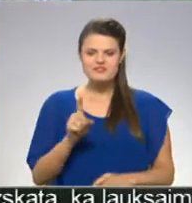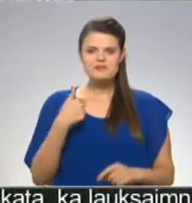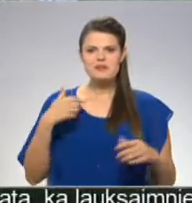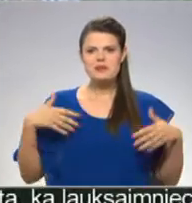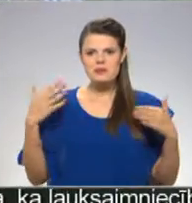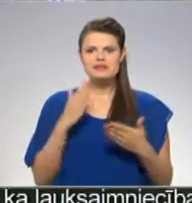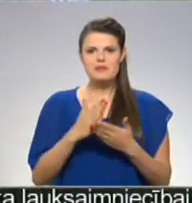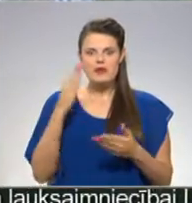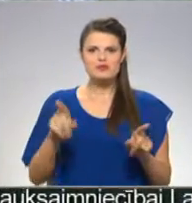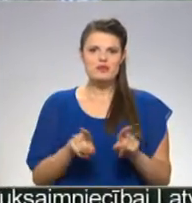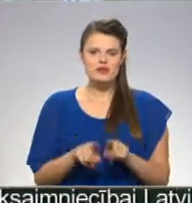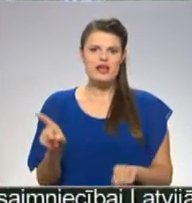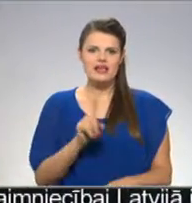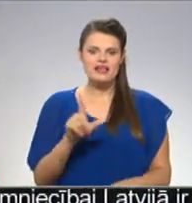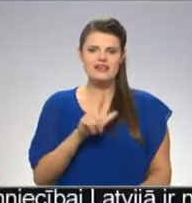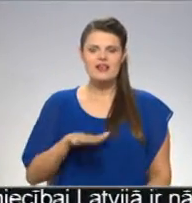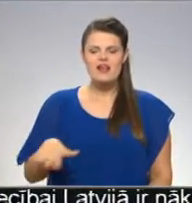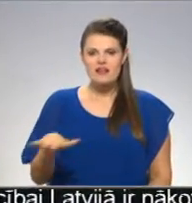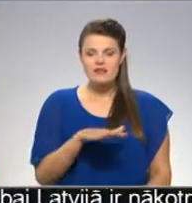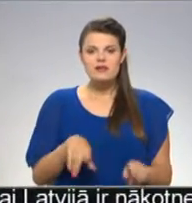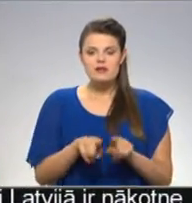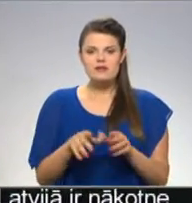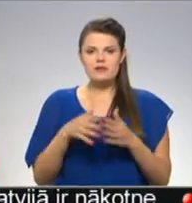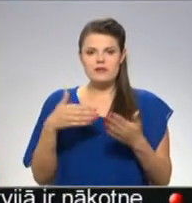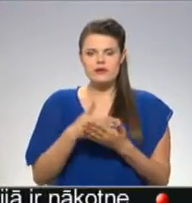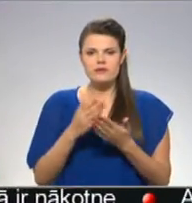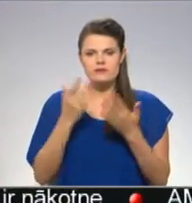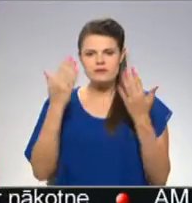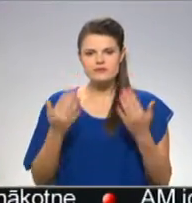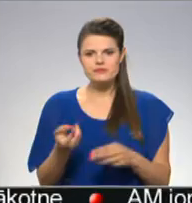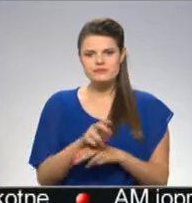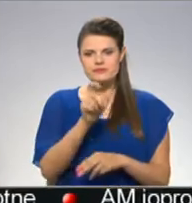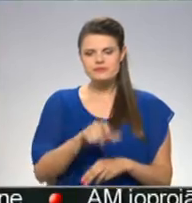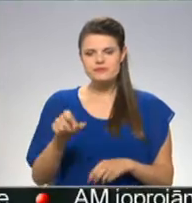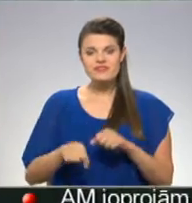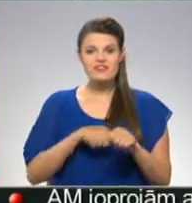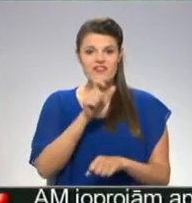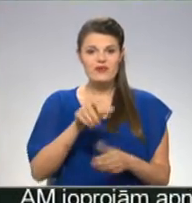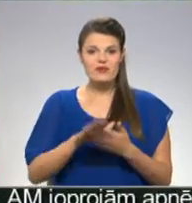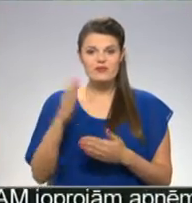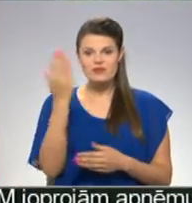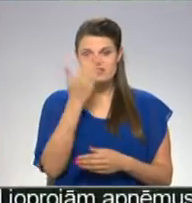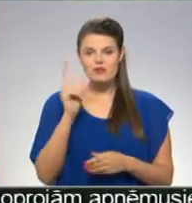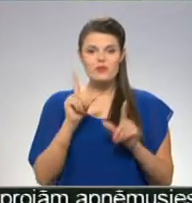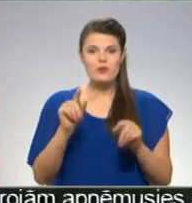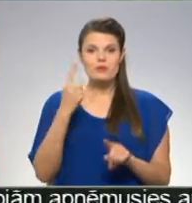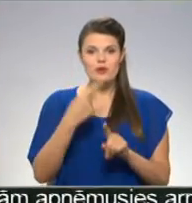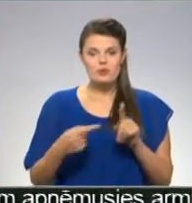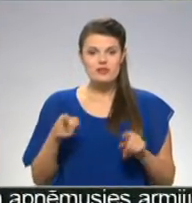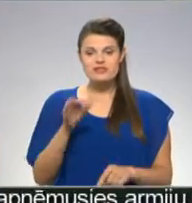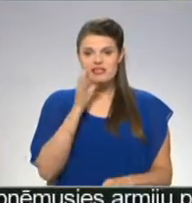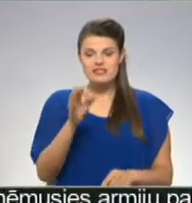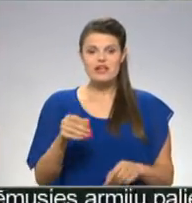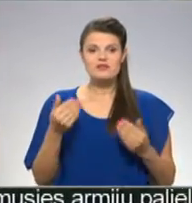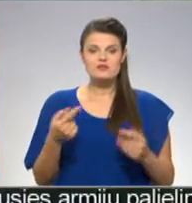prieks, ka beidzot ir arī Latvijā. Lai arī lielākā daļa pasākuma apmeklētāji ar velosipēdiem uz kino dodas pirmo reizi, tie teica, ka